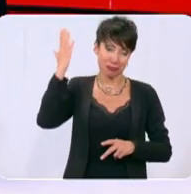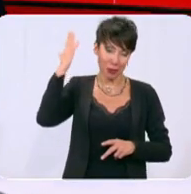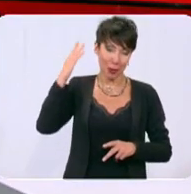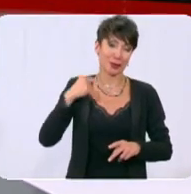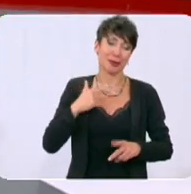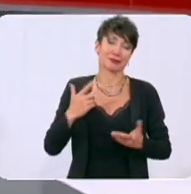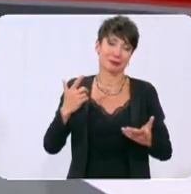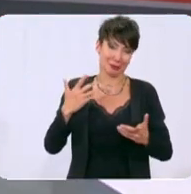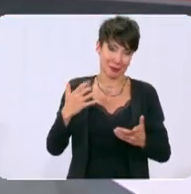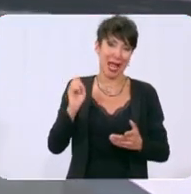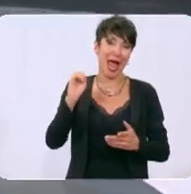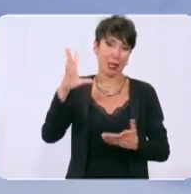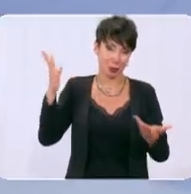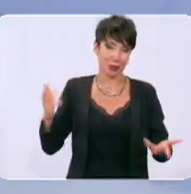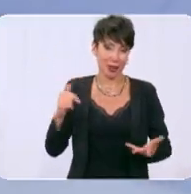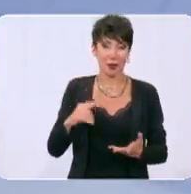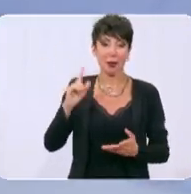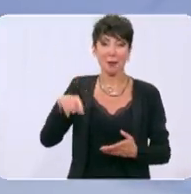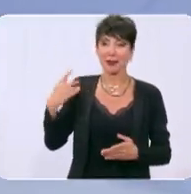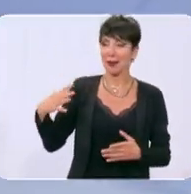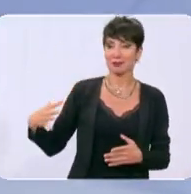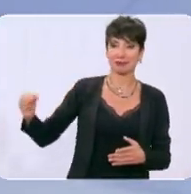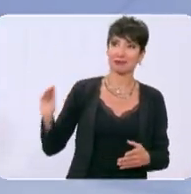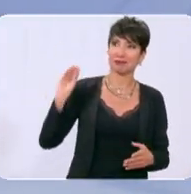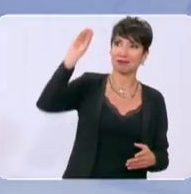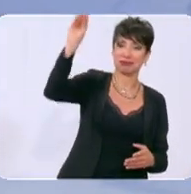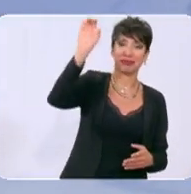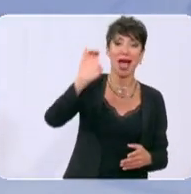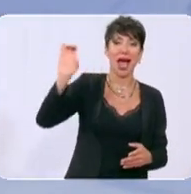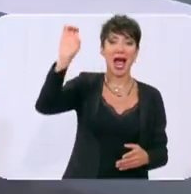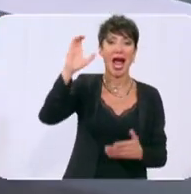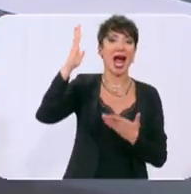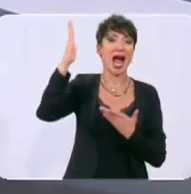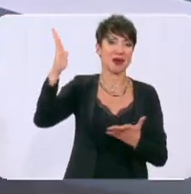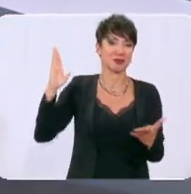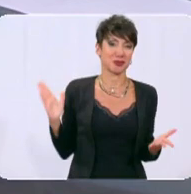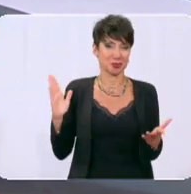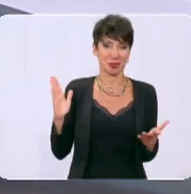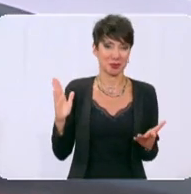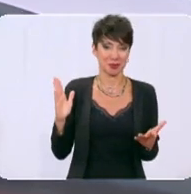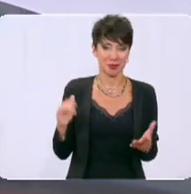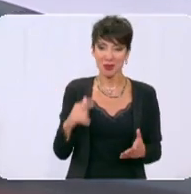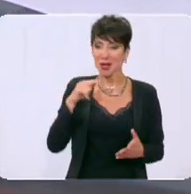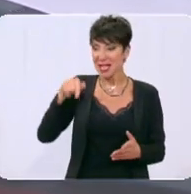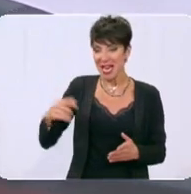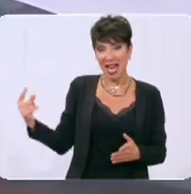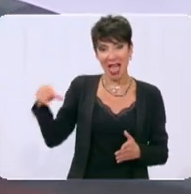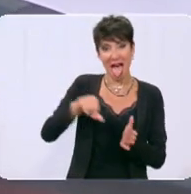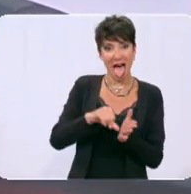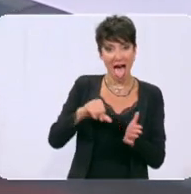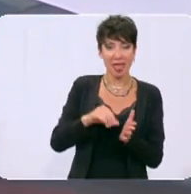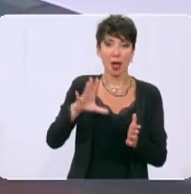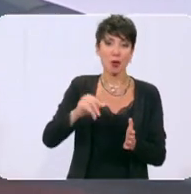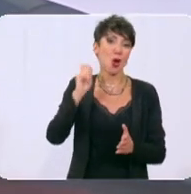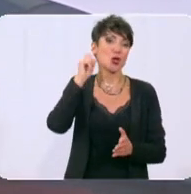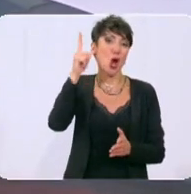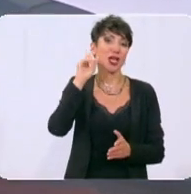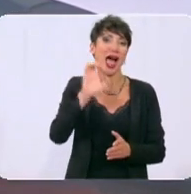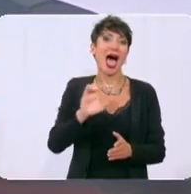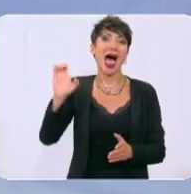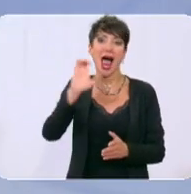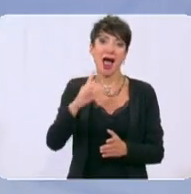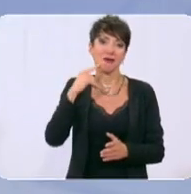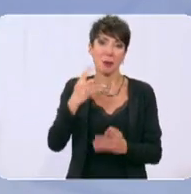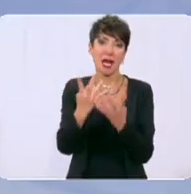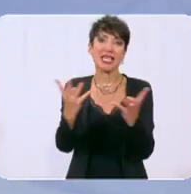Καλησπέρα κύριε Βαμόπουλε. Καλησπέρα, χαρά μου που είμαι κοντά σας. Και εμείς χαρά μας που σας φιλοξενούμε εδώ. Είστε στην Αθήνα για την γιορτή της Ευρώπης. Σήμερα έχουμε και μια μεγάλη εκδήλωση στο